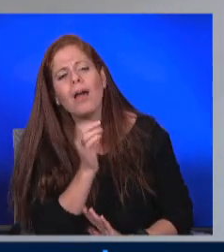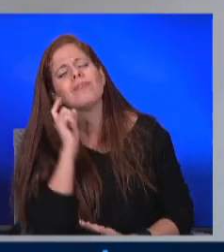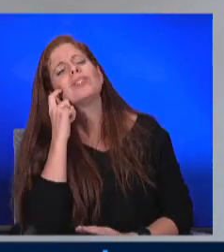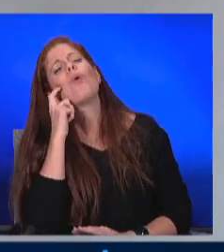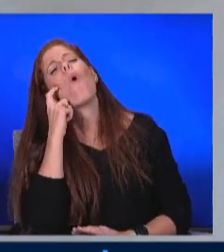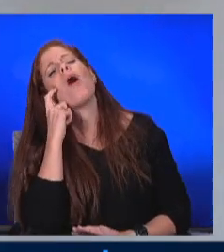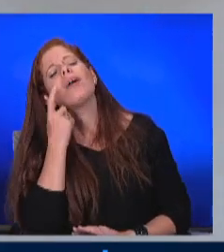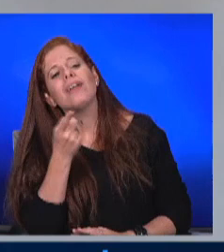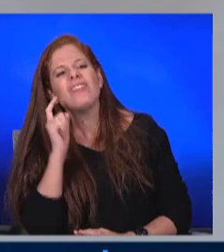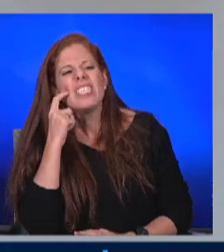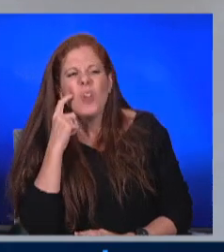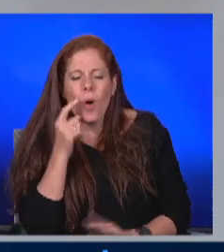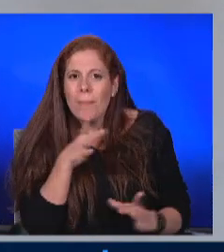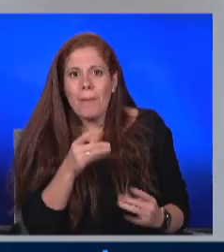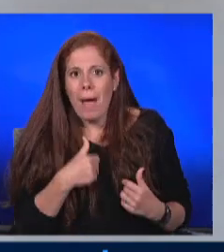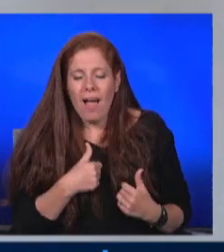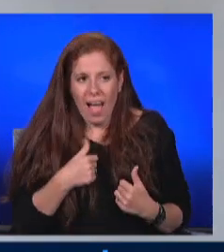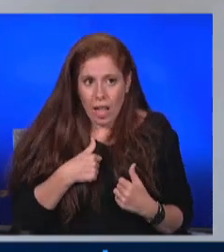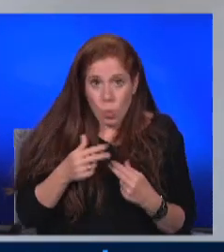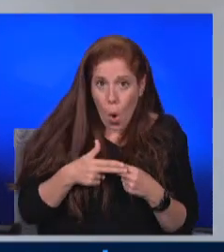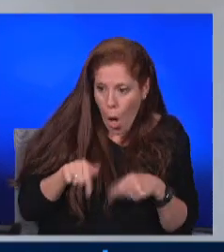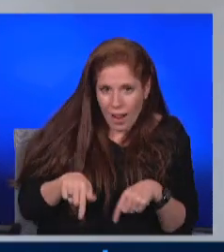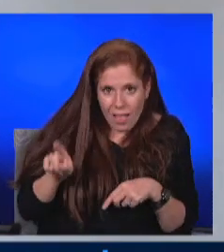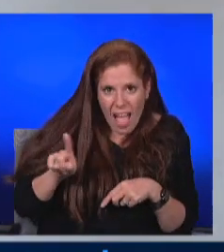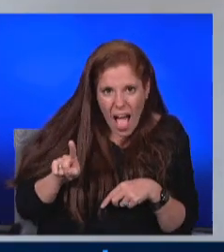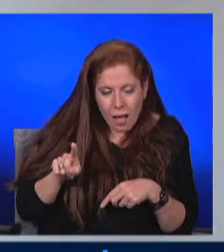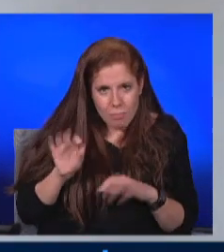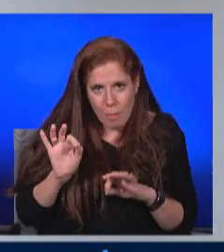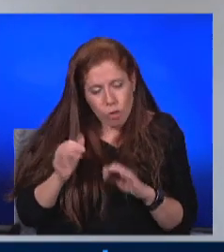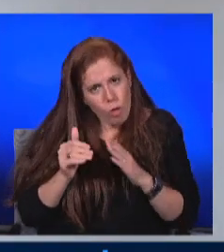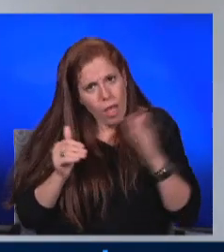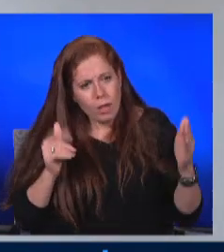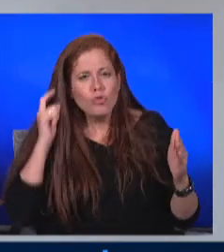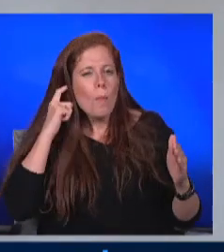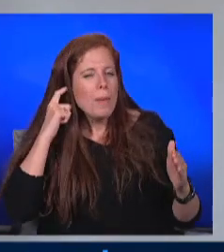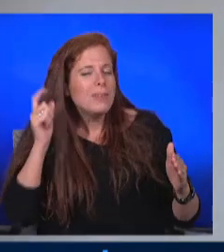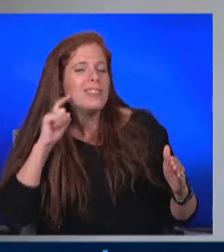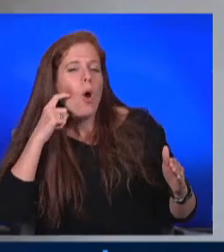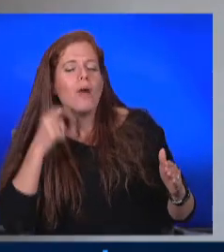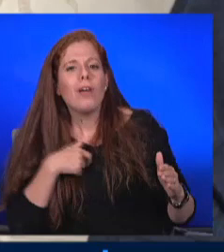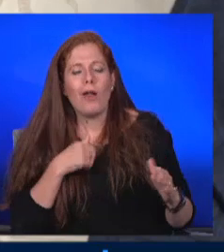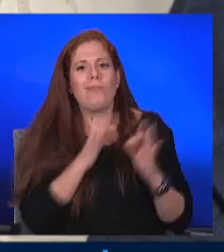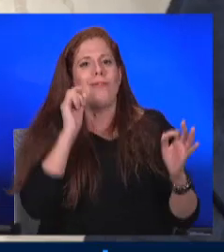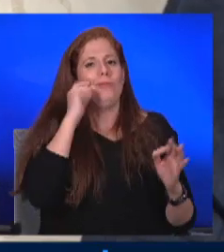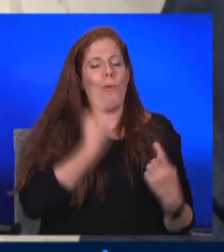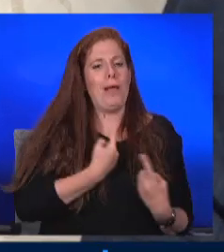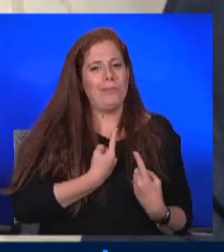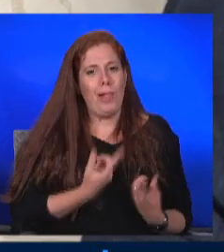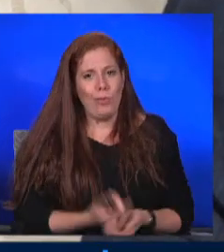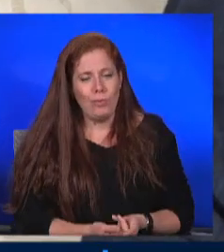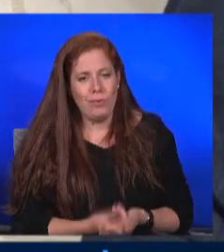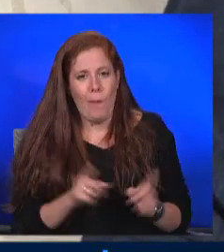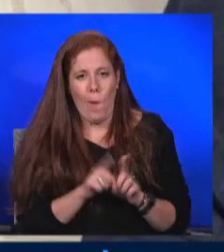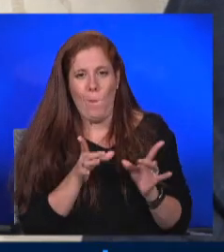וצוחקת, והצחוק היה מדבק. אנחנו לא היינו נוכחים, לא עומדים לידה, אבל שומעים את הצחוק ואנחנו היינו מתחילים לצחוק. זה סוג של